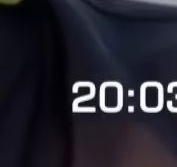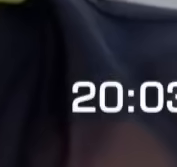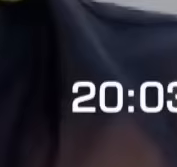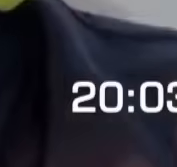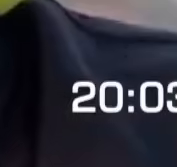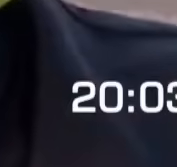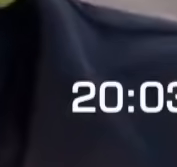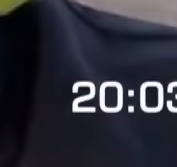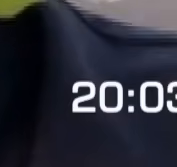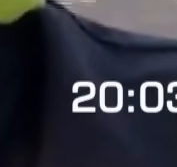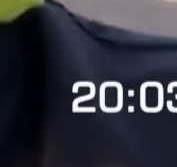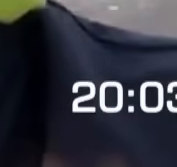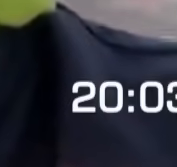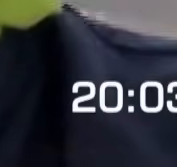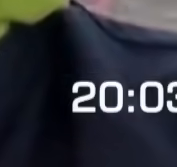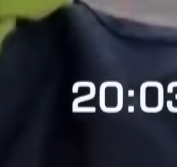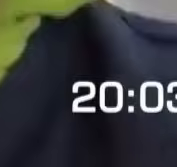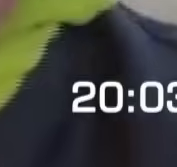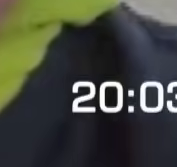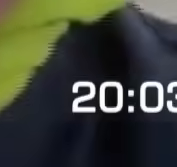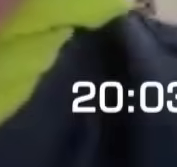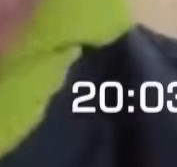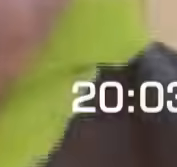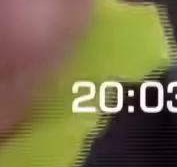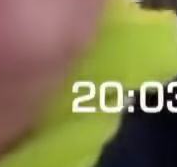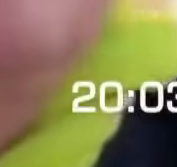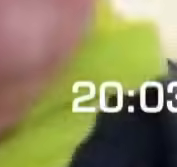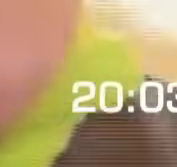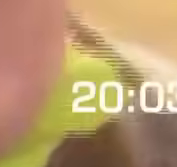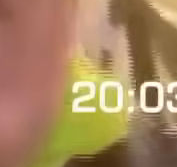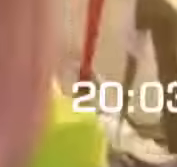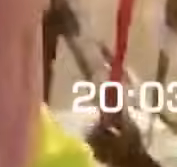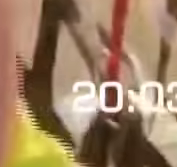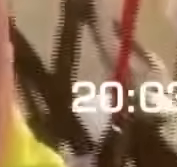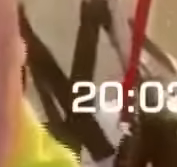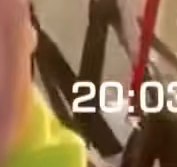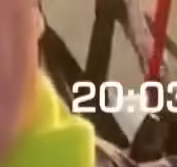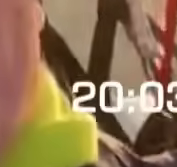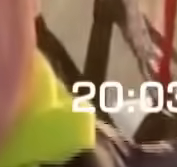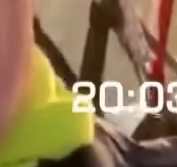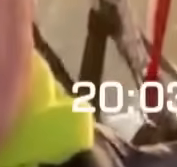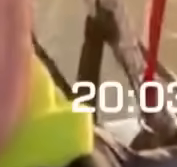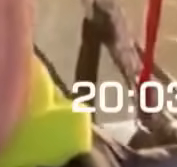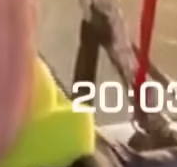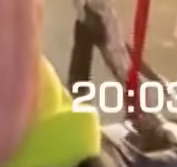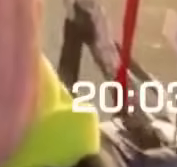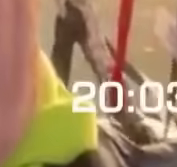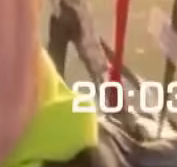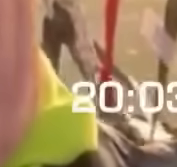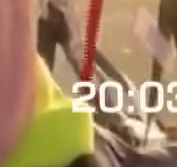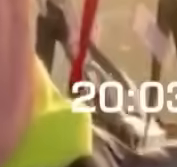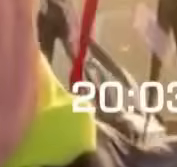უთურგაული, ასევე ფრენის 13 წლიანი გამოცდილების მქონე პოლონელი კშიშტოფ ზააპარტი. საჰაერო ბუშტით ფრენაში